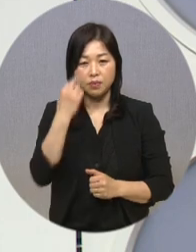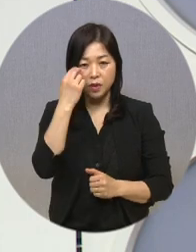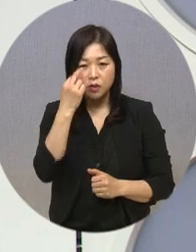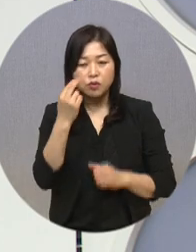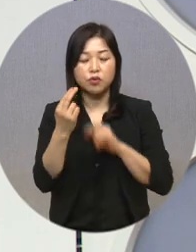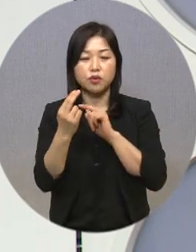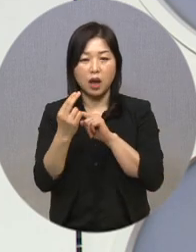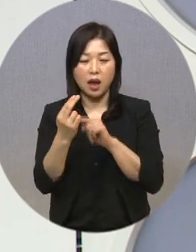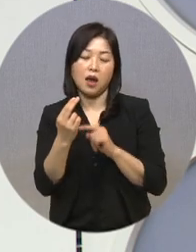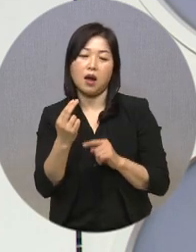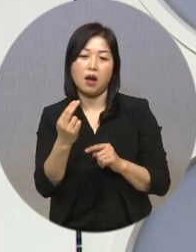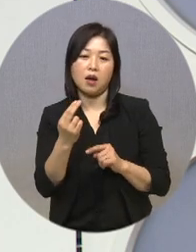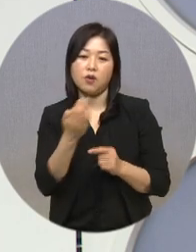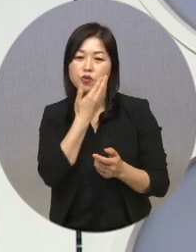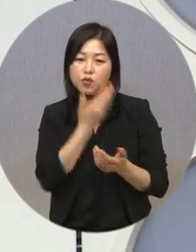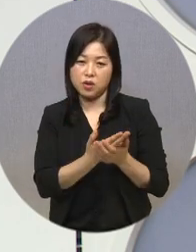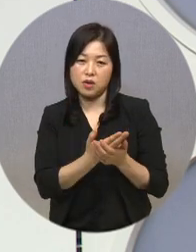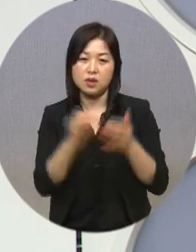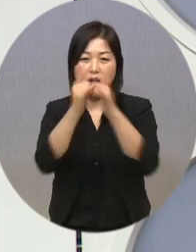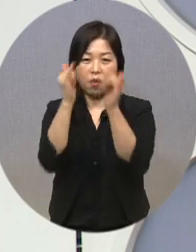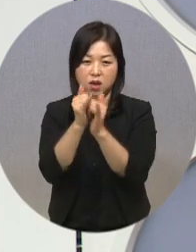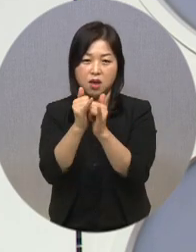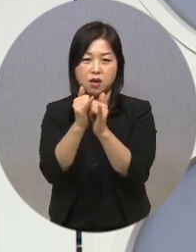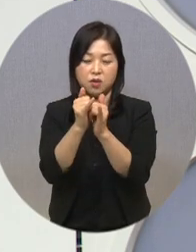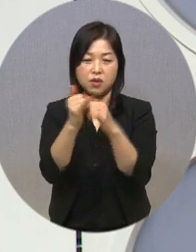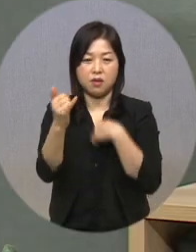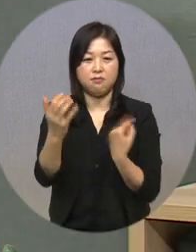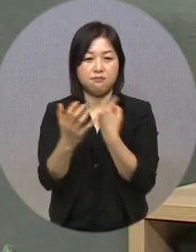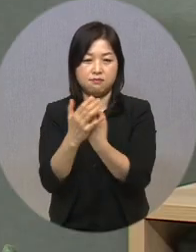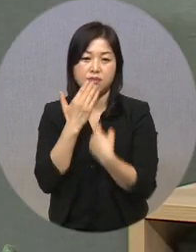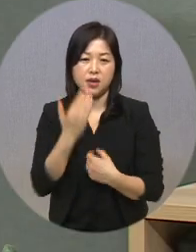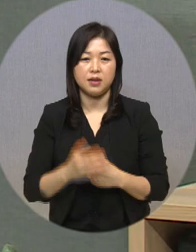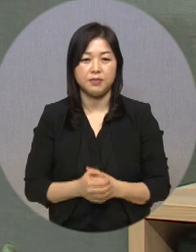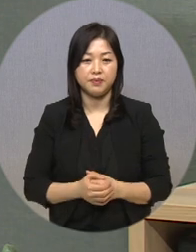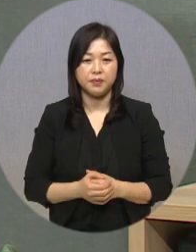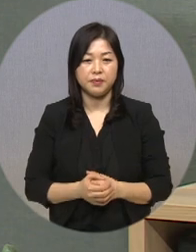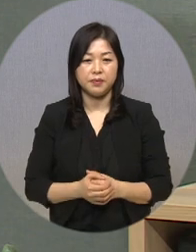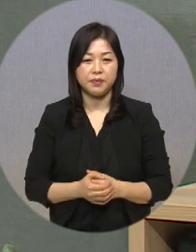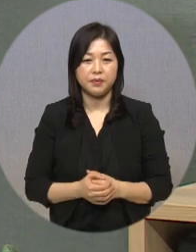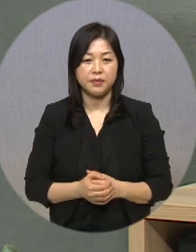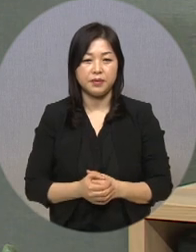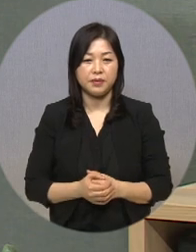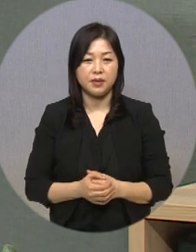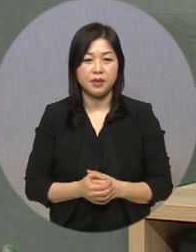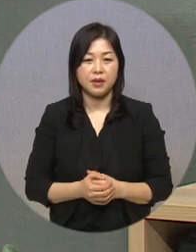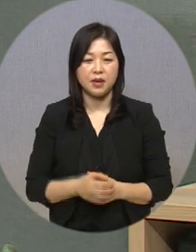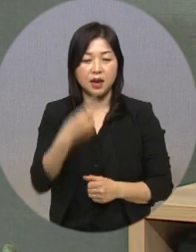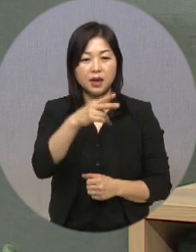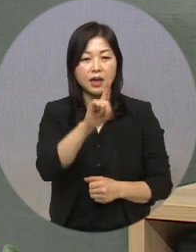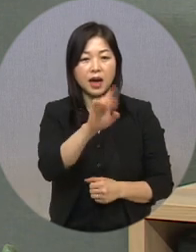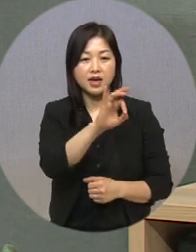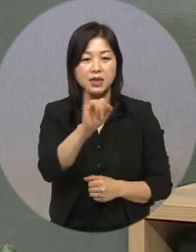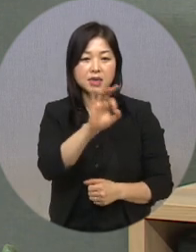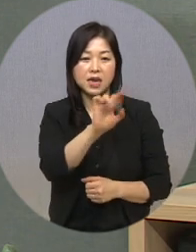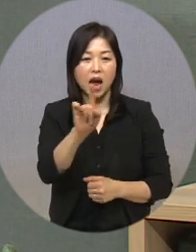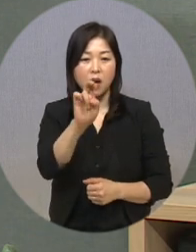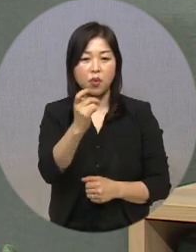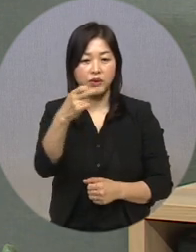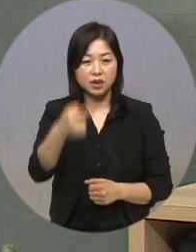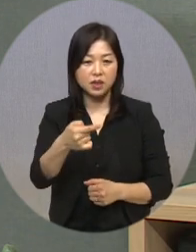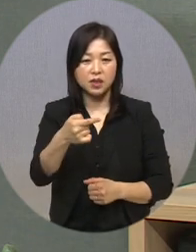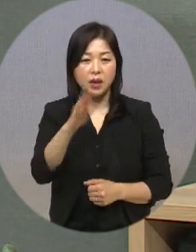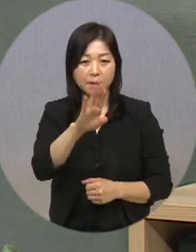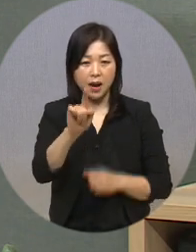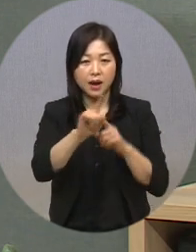안 돼갖고는 상류 사회로 끼게 됐죠. 다이아몬드 바라는 시의 그